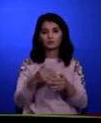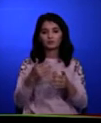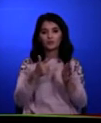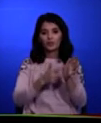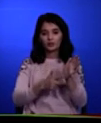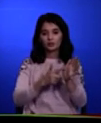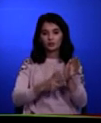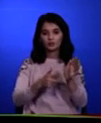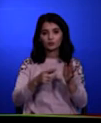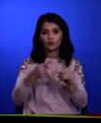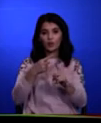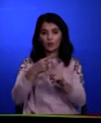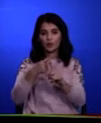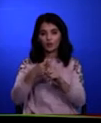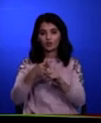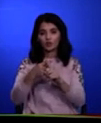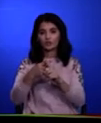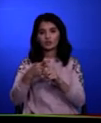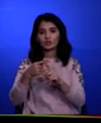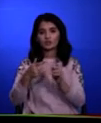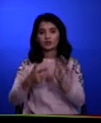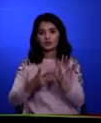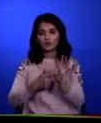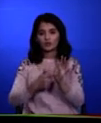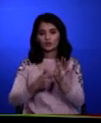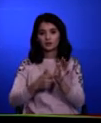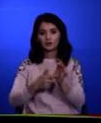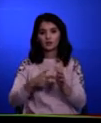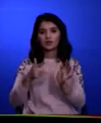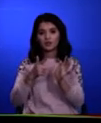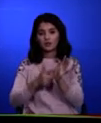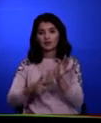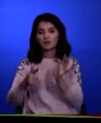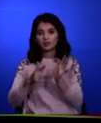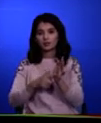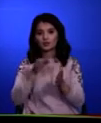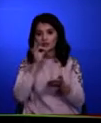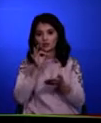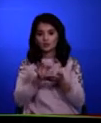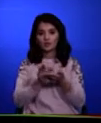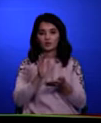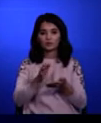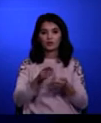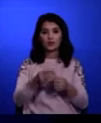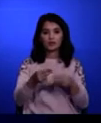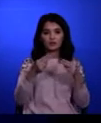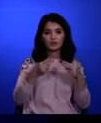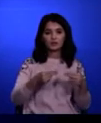70 qo'shamiz 7. Yig'indimiz 77.